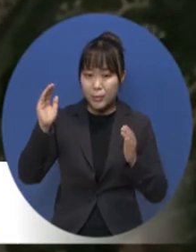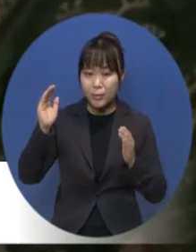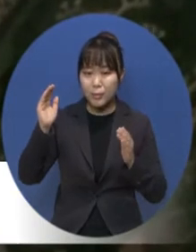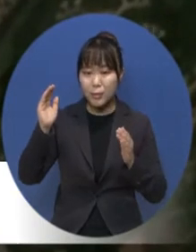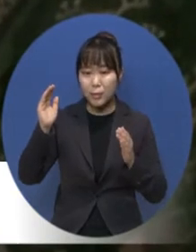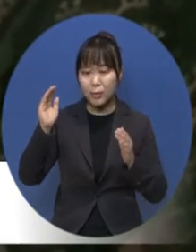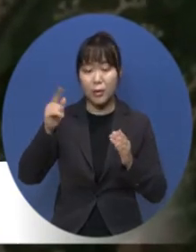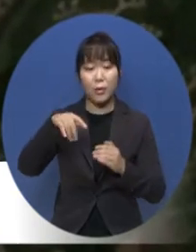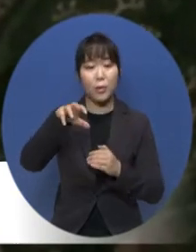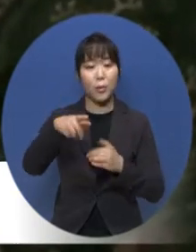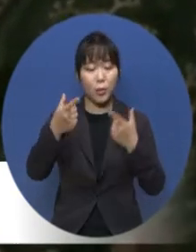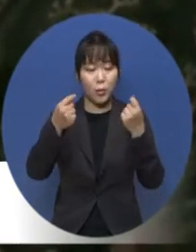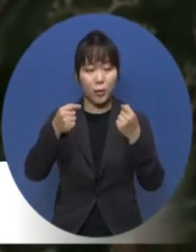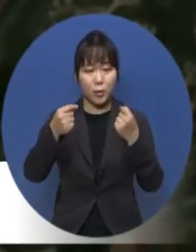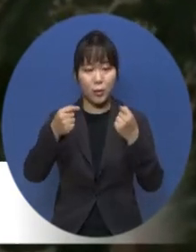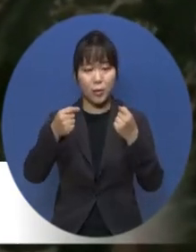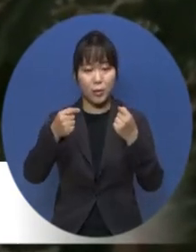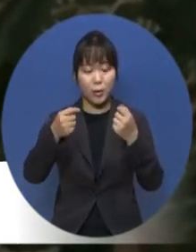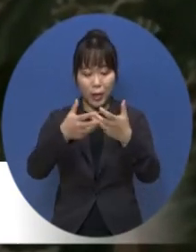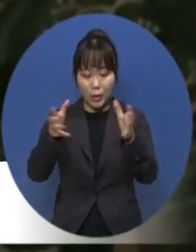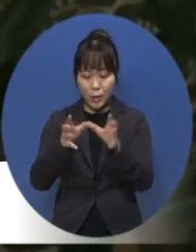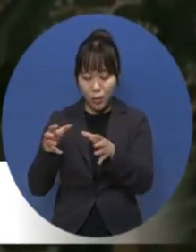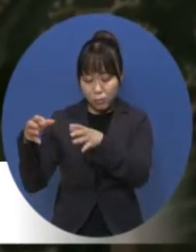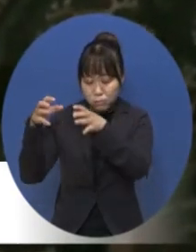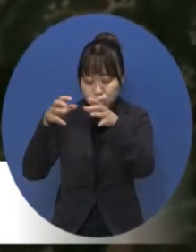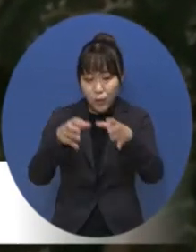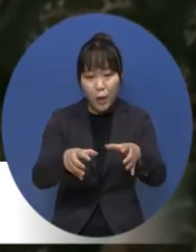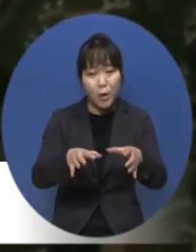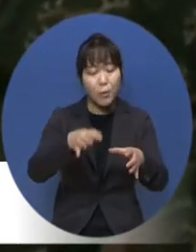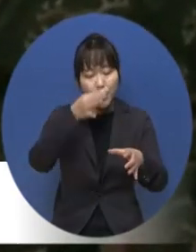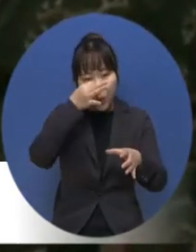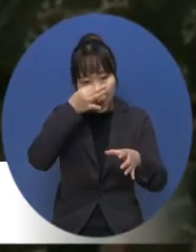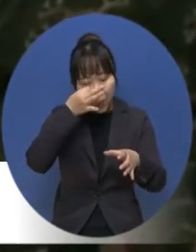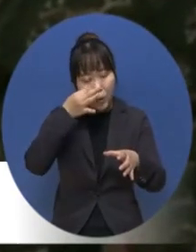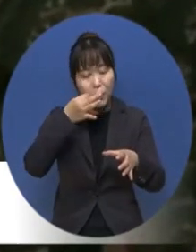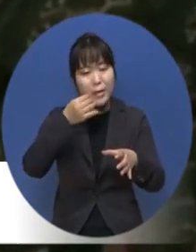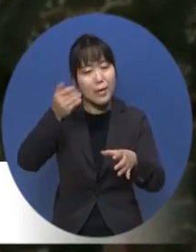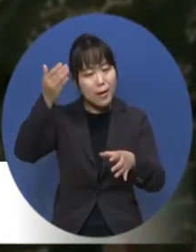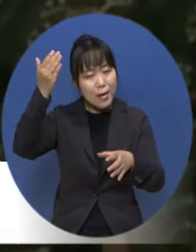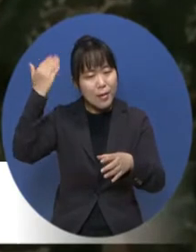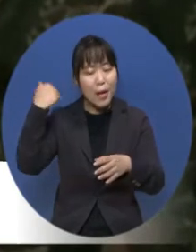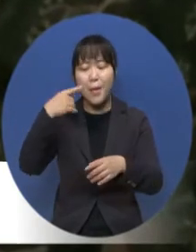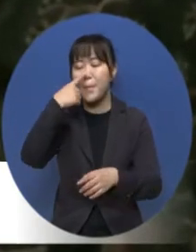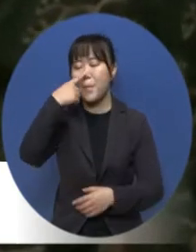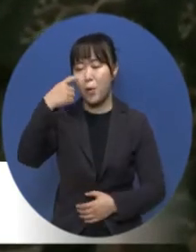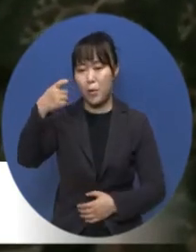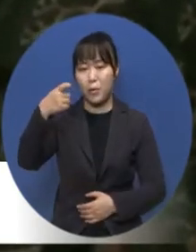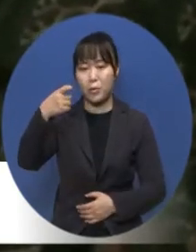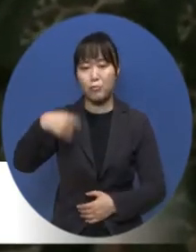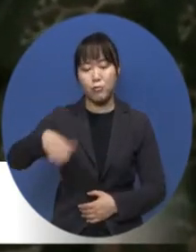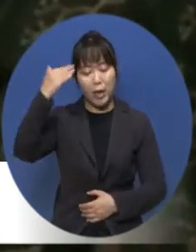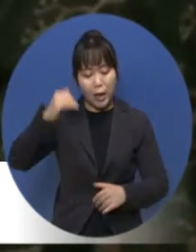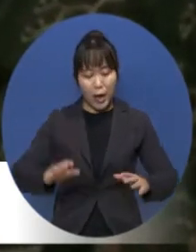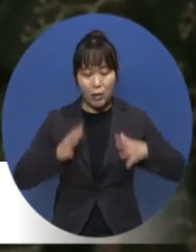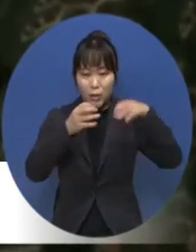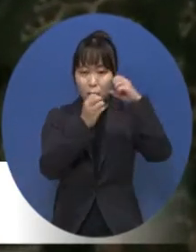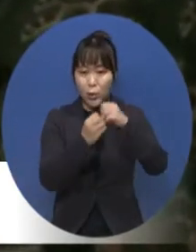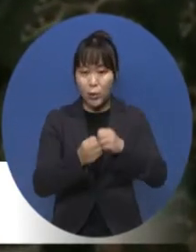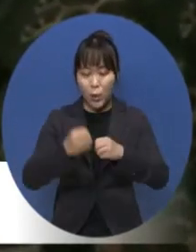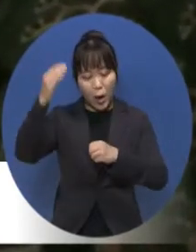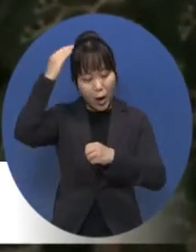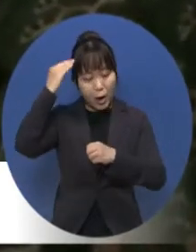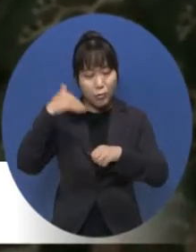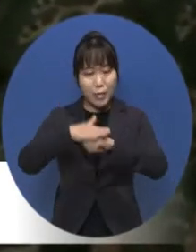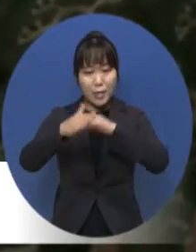학생들이 이런 곳을 많이 단체로 방문해서 이런 그 옛날 멋스러운 우리나라의 전통 그 한옥에